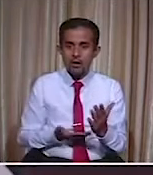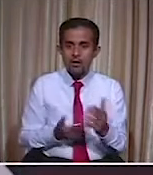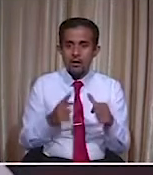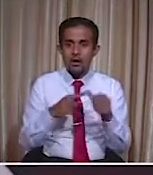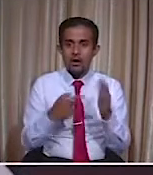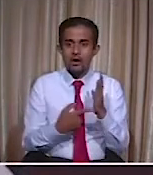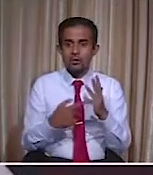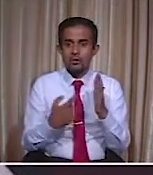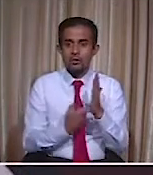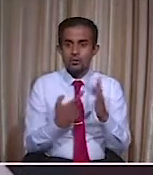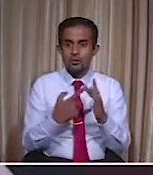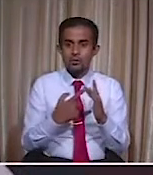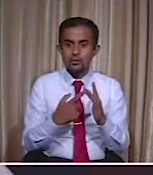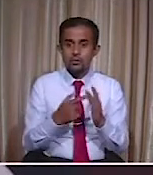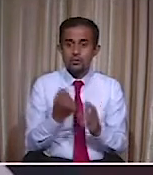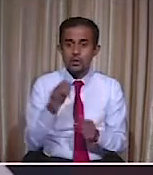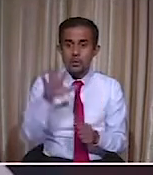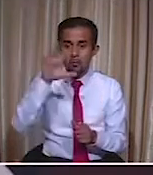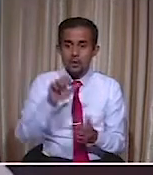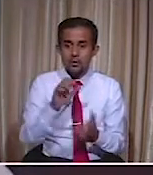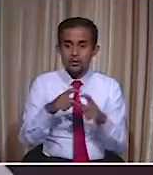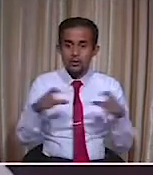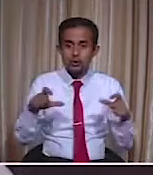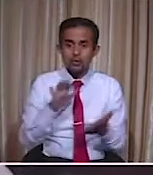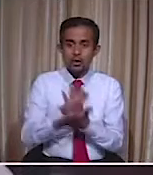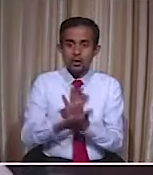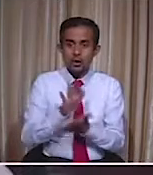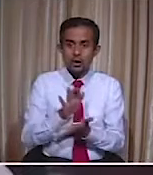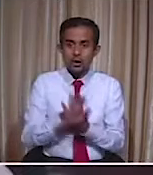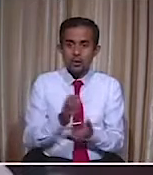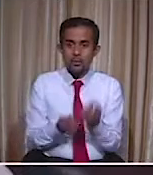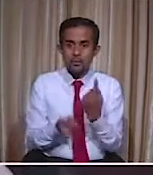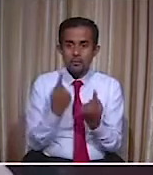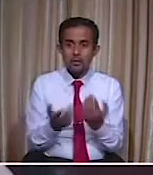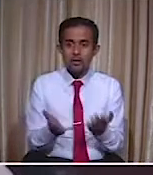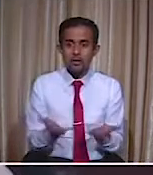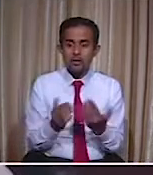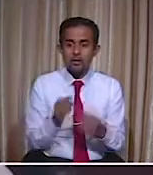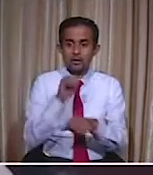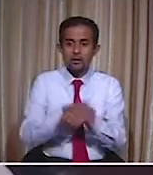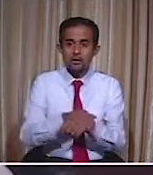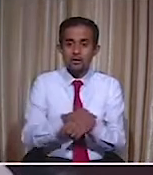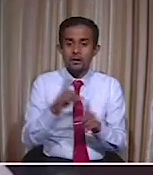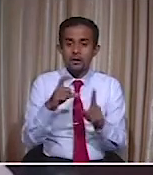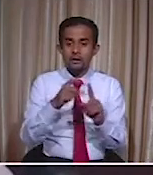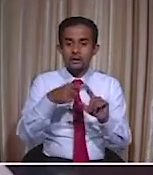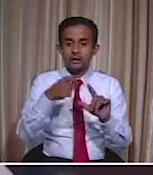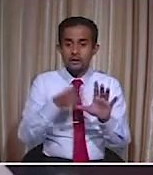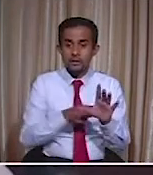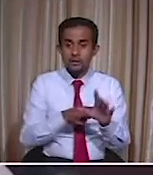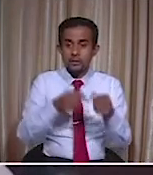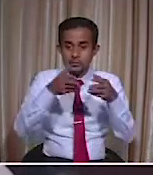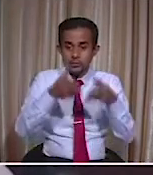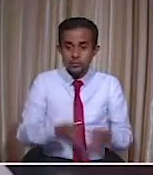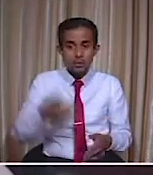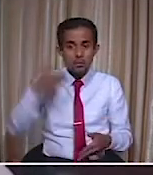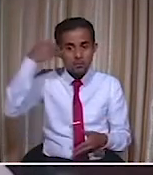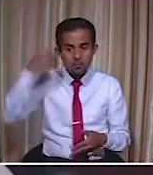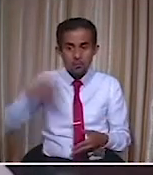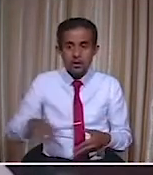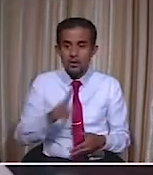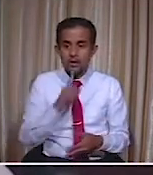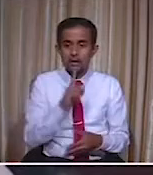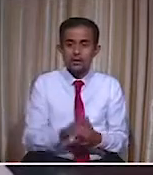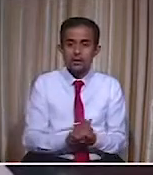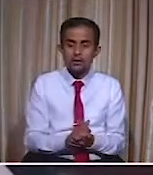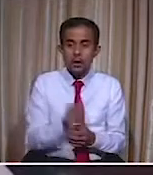තනක රුපියල් 5000 කට අච්චු ගන්නවා කියලා. මේ ගැන පරීක්ෂණ කරන එක හෙලිකර පුජ්‍යලේ දියවන්නාවේ ගිල්ලවල මැරුවා කියලාත් මේක සඳහන් වෙනවා. එතකොට